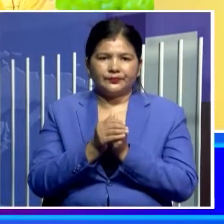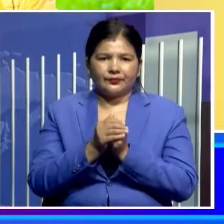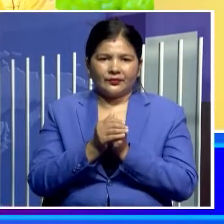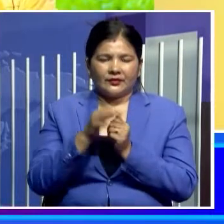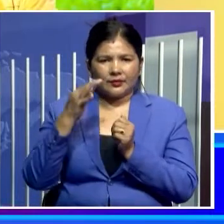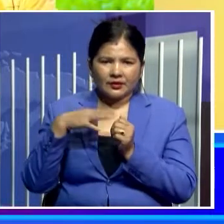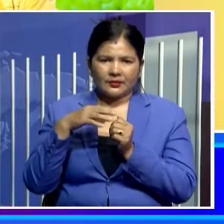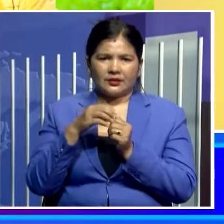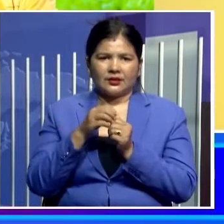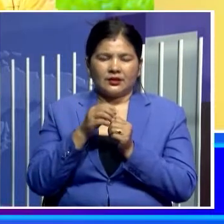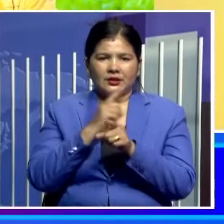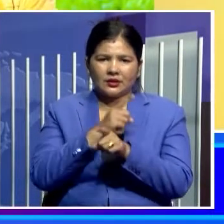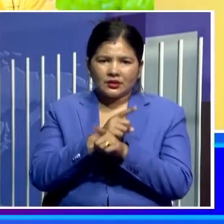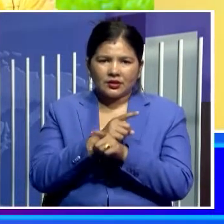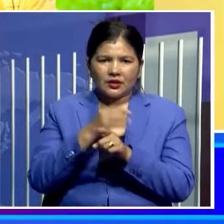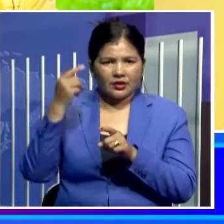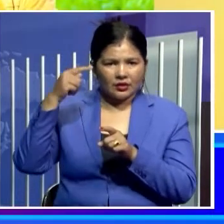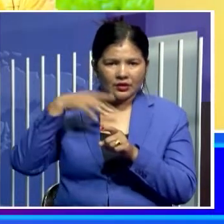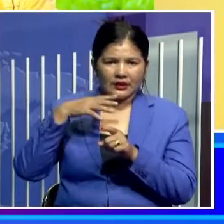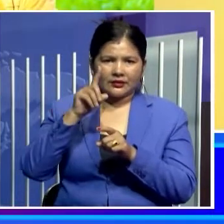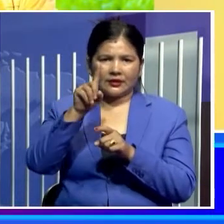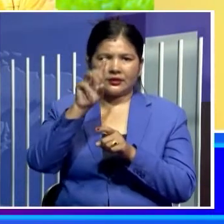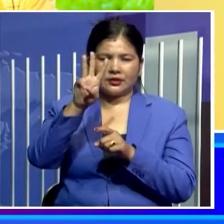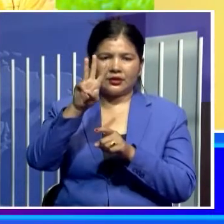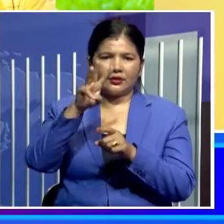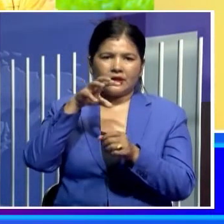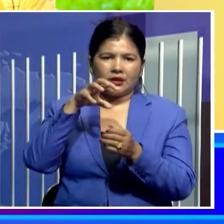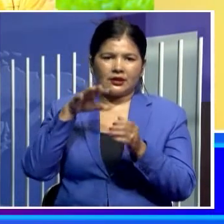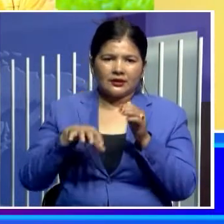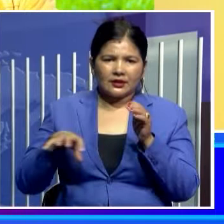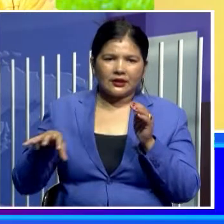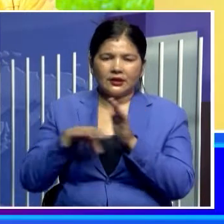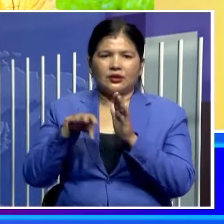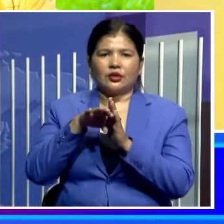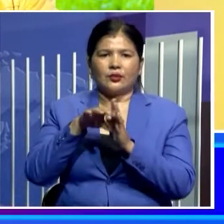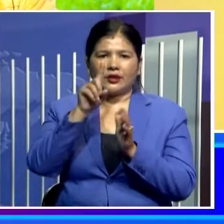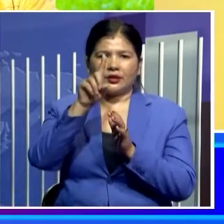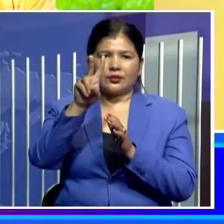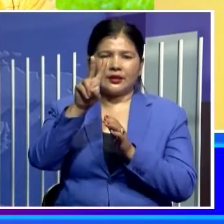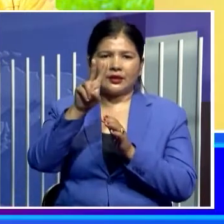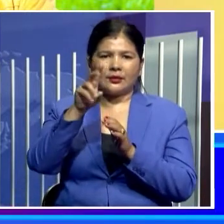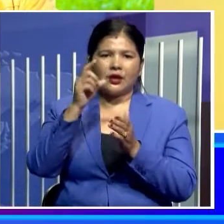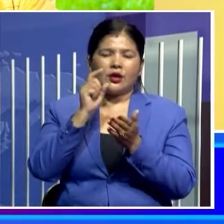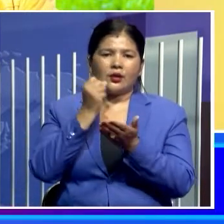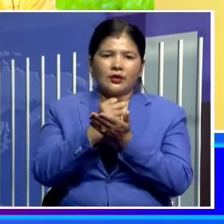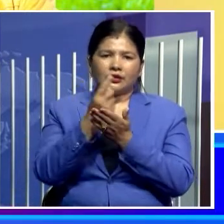पनि पुरुषोत्तमजी, कैलालीका 13 स्थानीय तहमध्ये 12 स्थानीय तहमा मतगणना भइरहेको